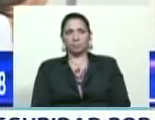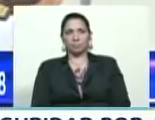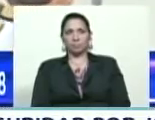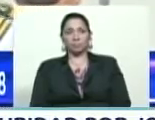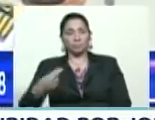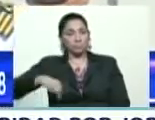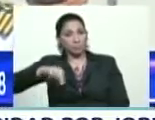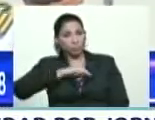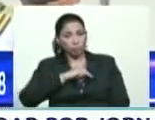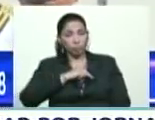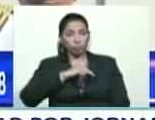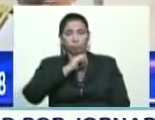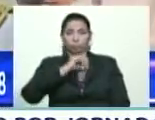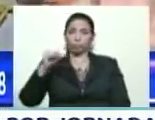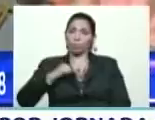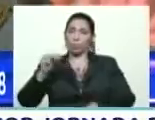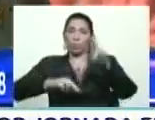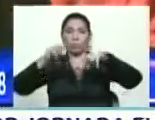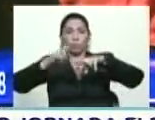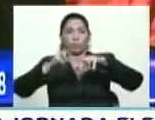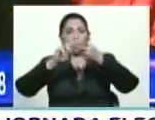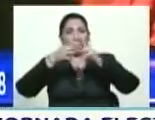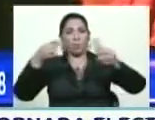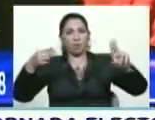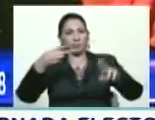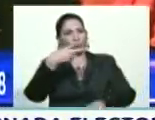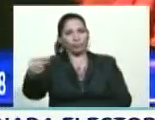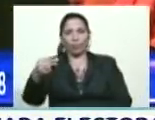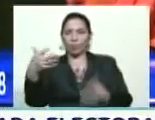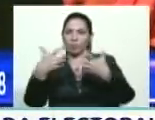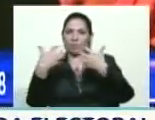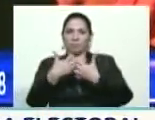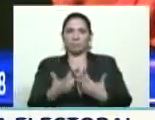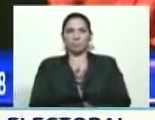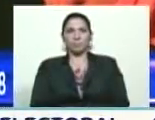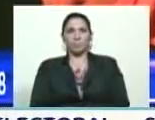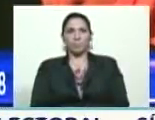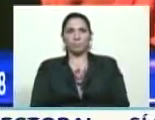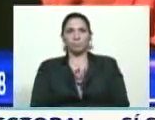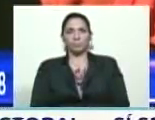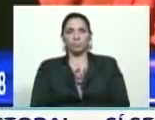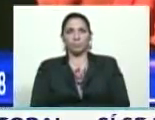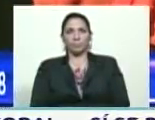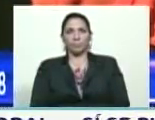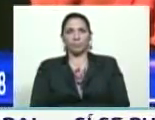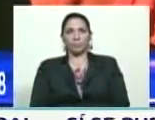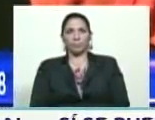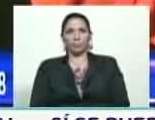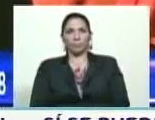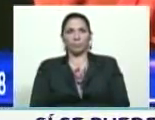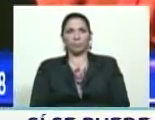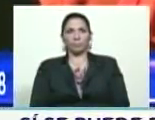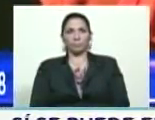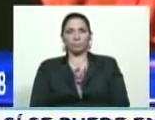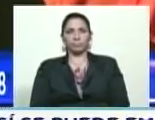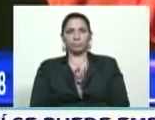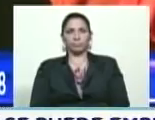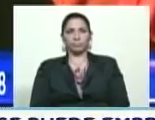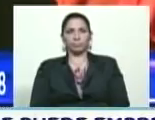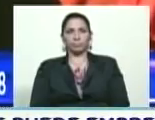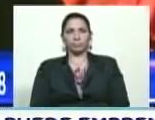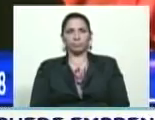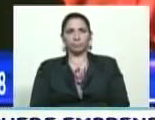somos constructores de la paz y no de la guerra. Мы являемся соратниками мира, не войны.